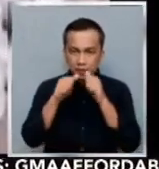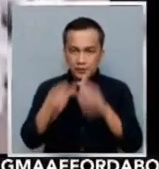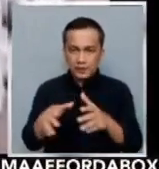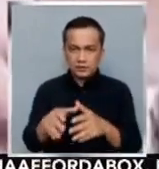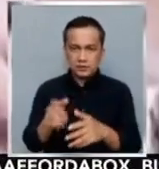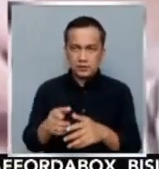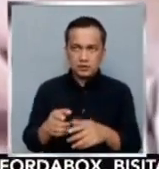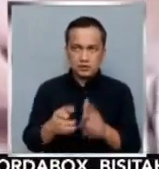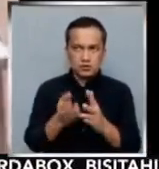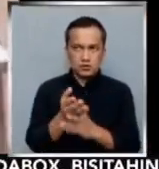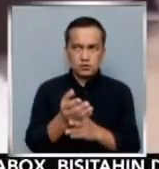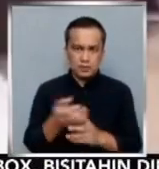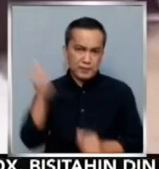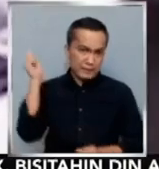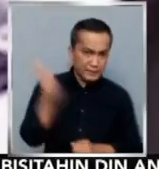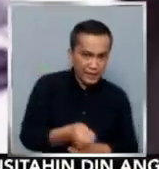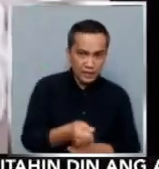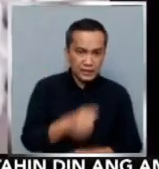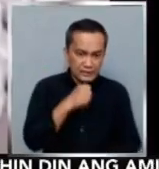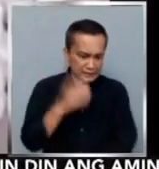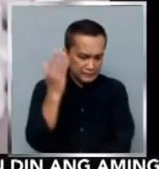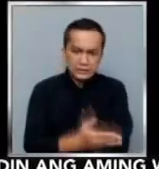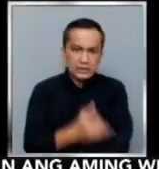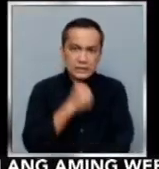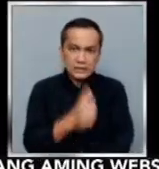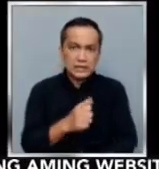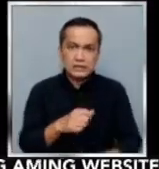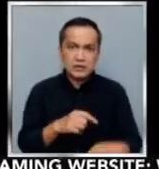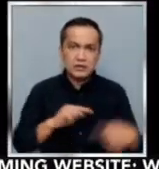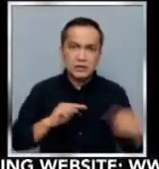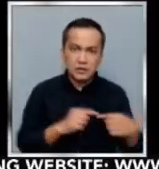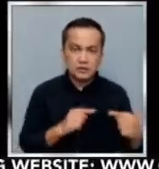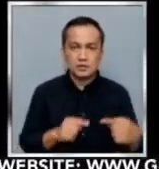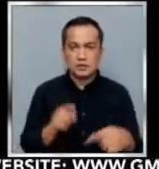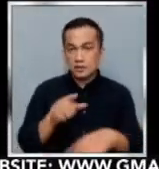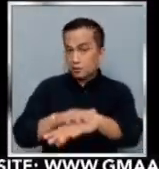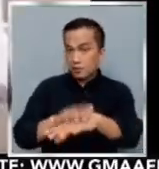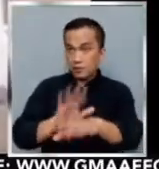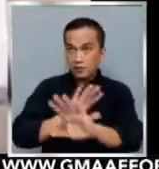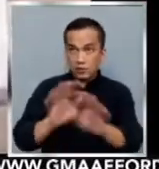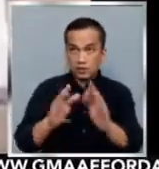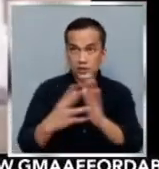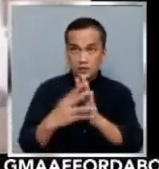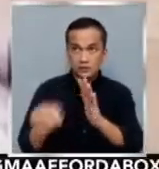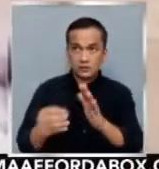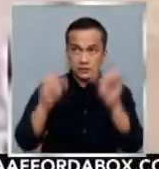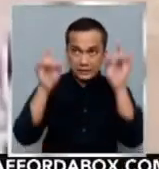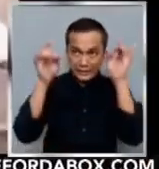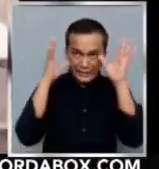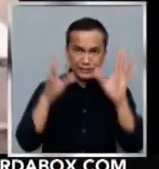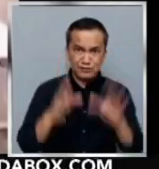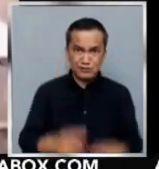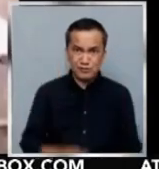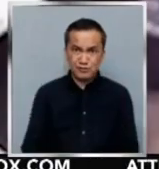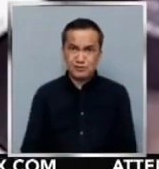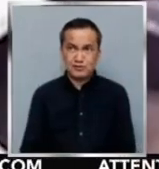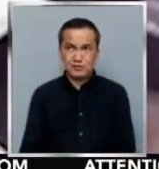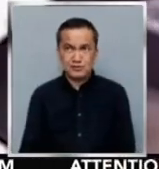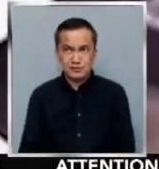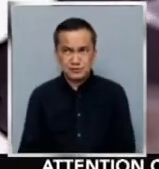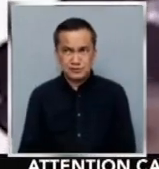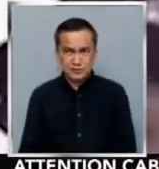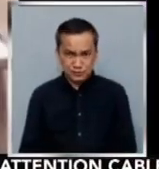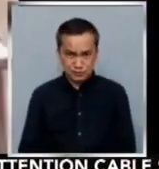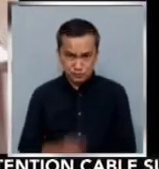hindi naman daw nasusugatan. Babala, huwag gagayahin dahil napakadelikado. Totoo nga bang hindi